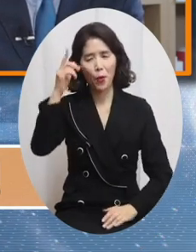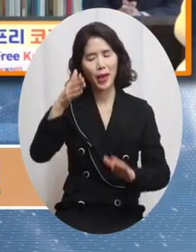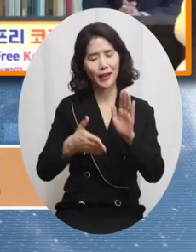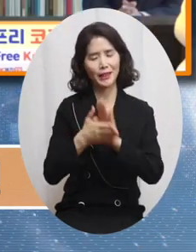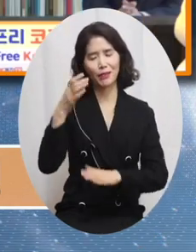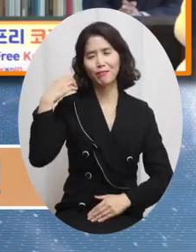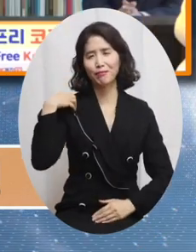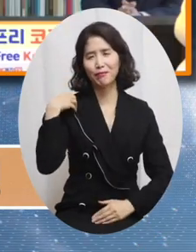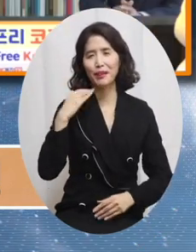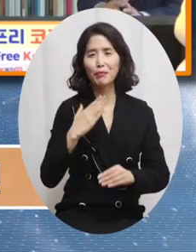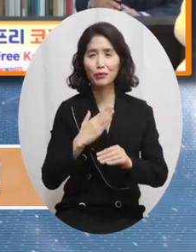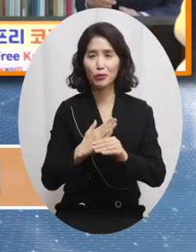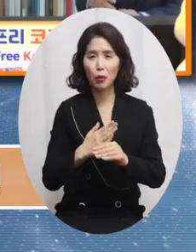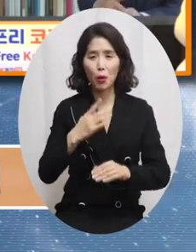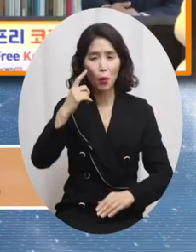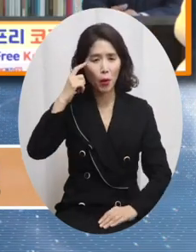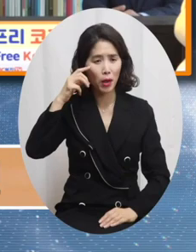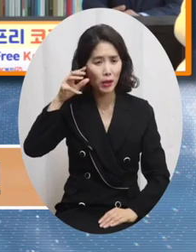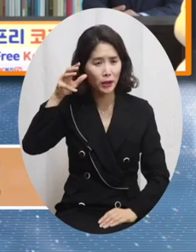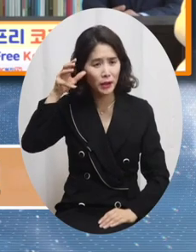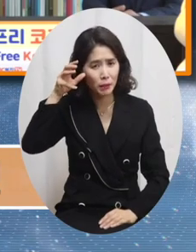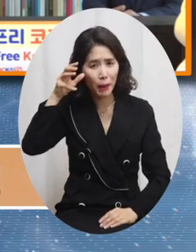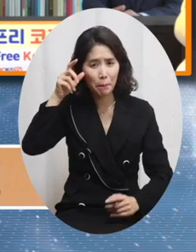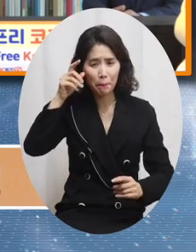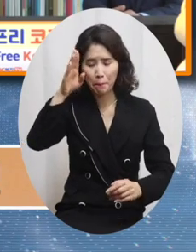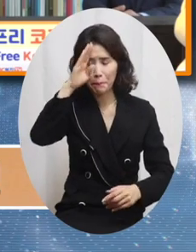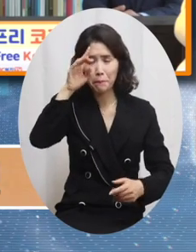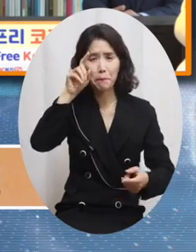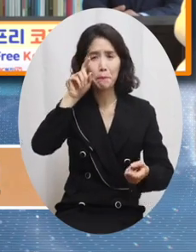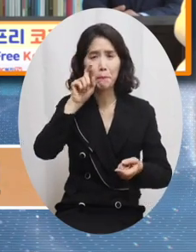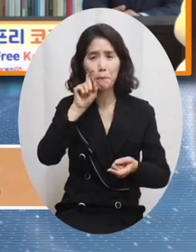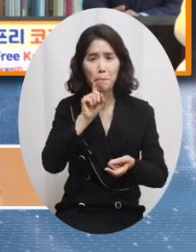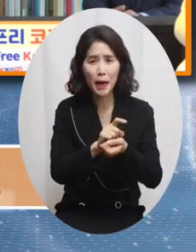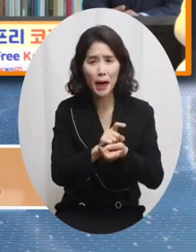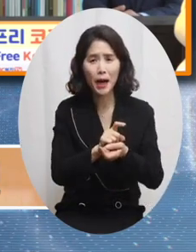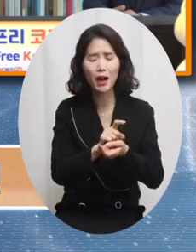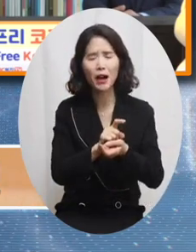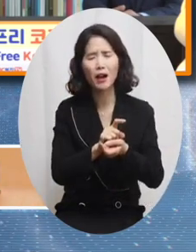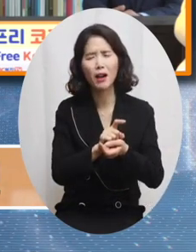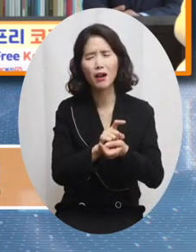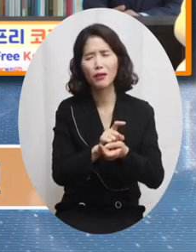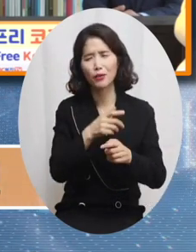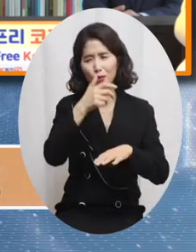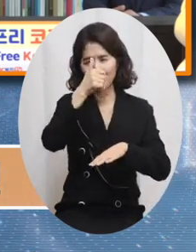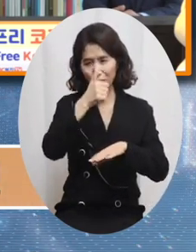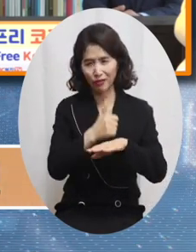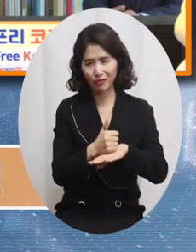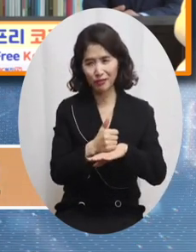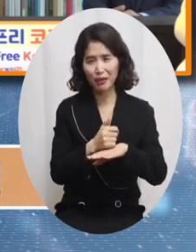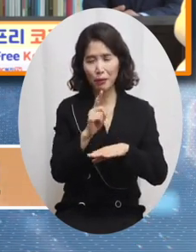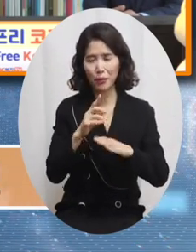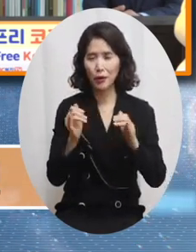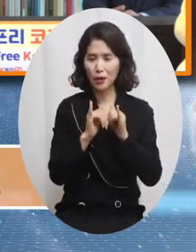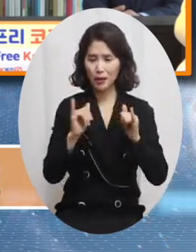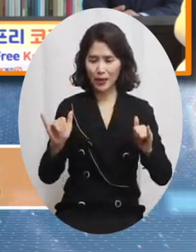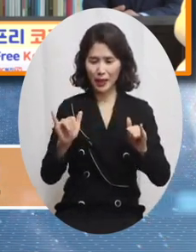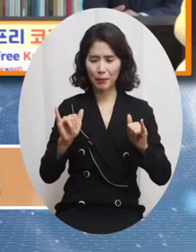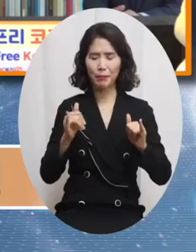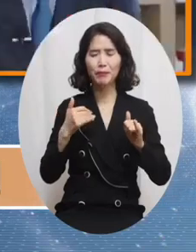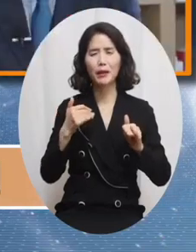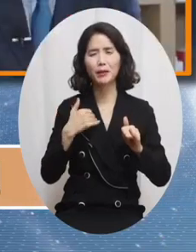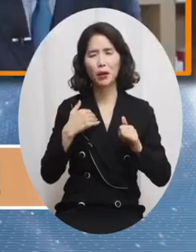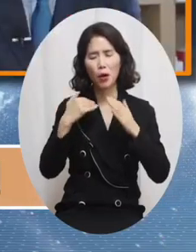하죠. 이거는 왜냐면 치매가 그 걸린다는 것은 그 인간의